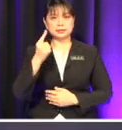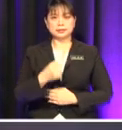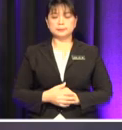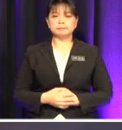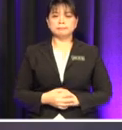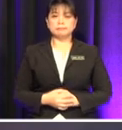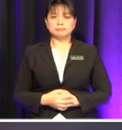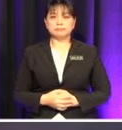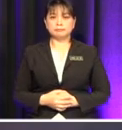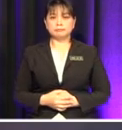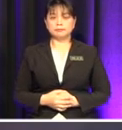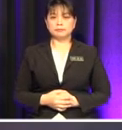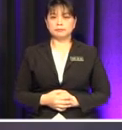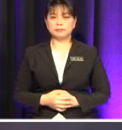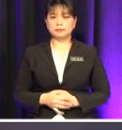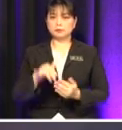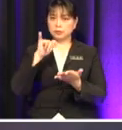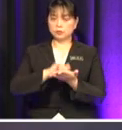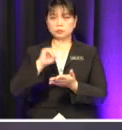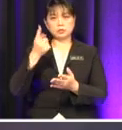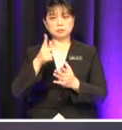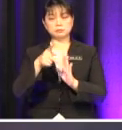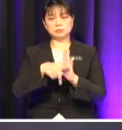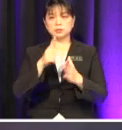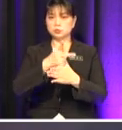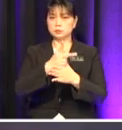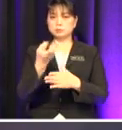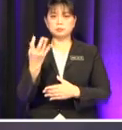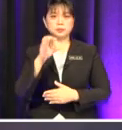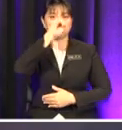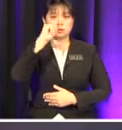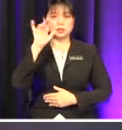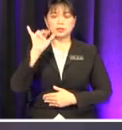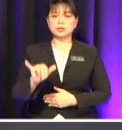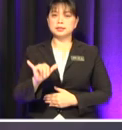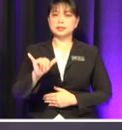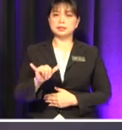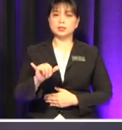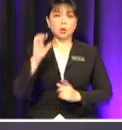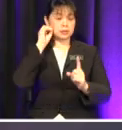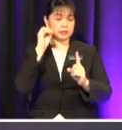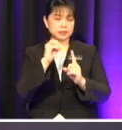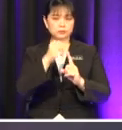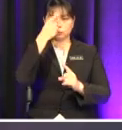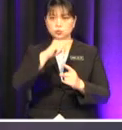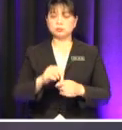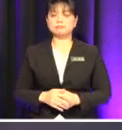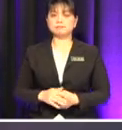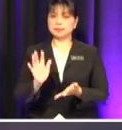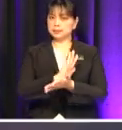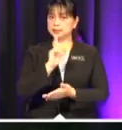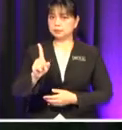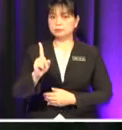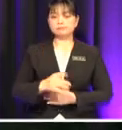jadi itulah saja potensian beberapa soal LAN yang berbentuk objektif untuk kali ini ya